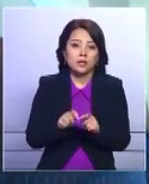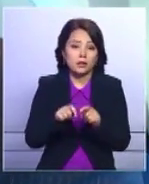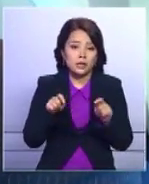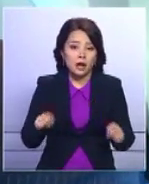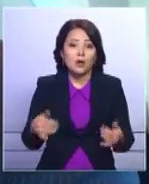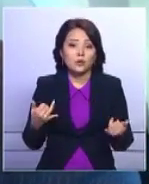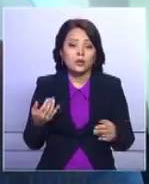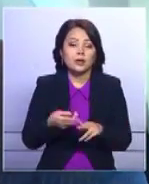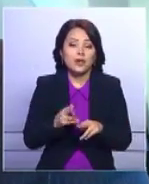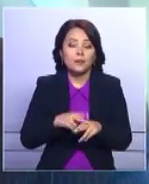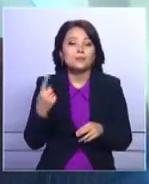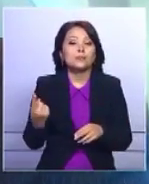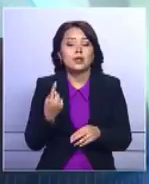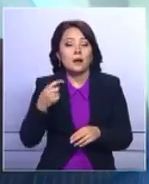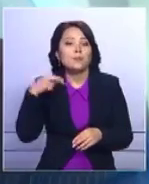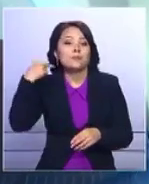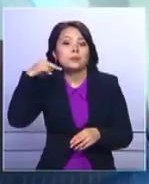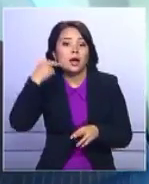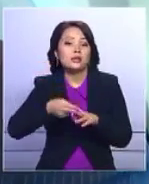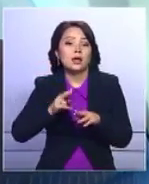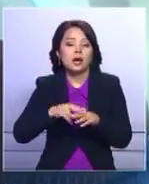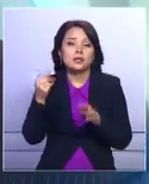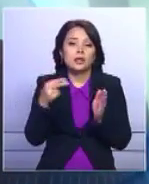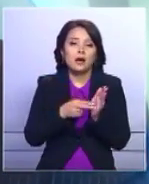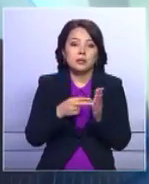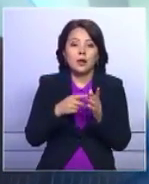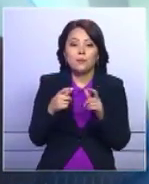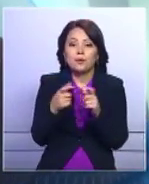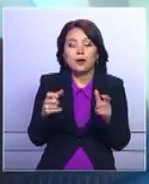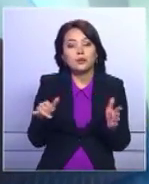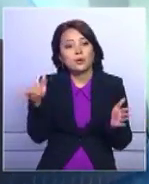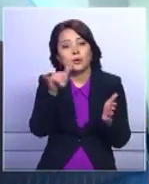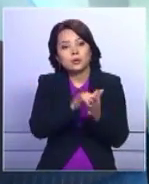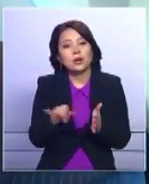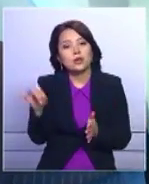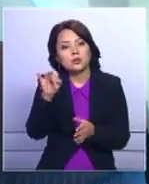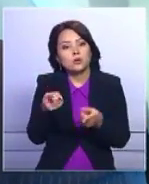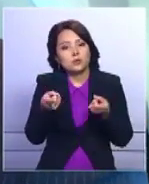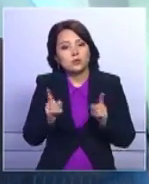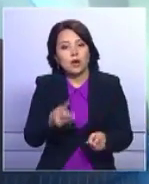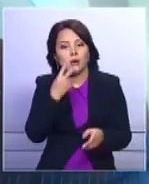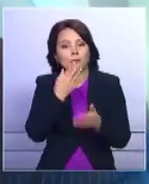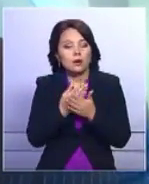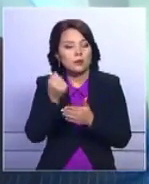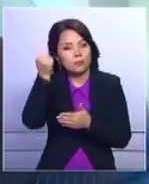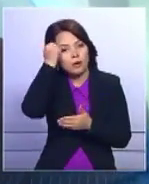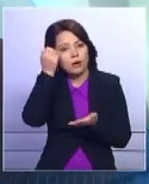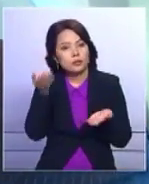Сол себепті тұңғыш президенттің жаңа банкнотта бейнеленуі тарих үшін ерекше естелік болары анық.